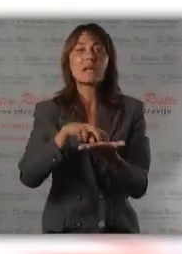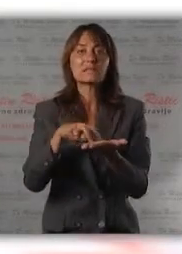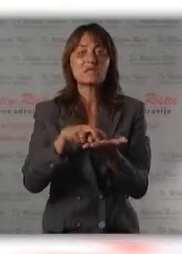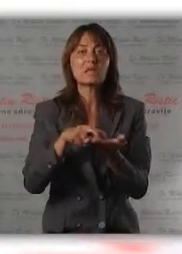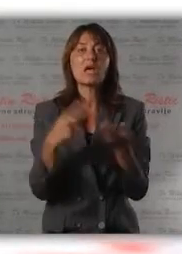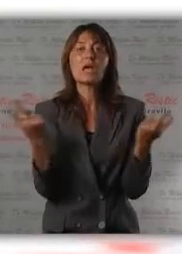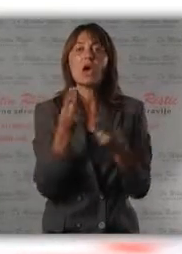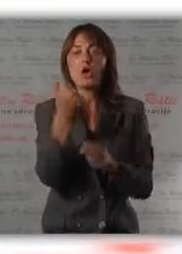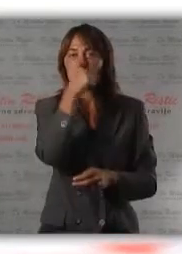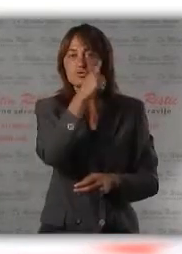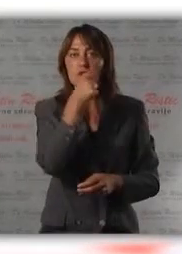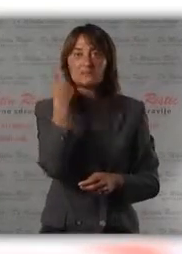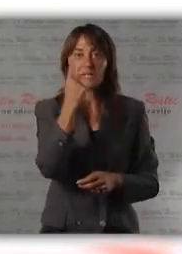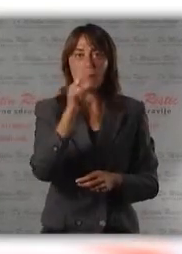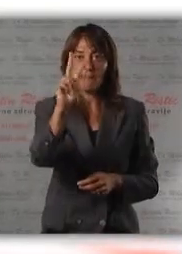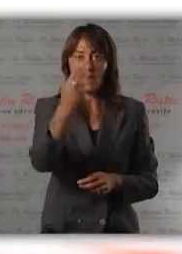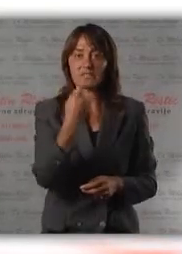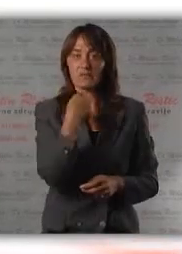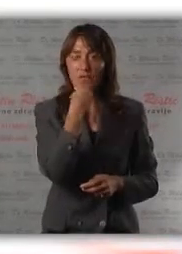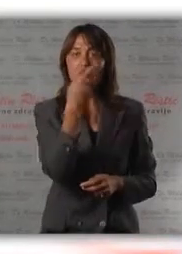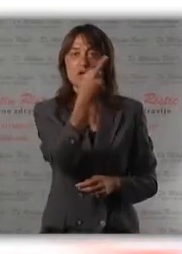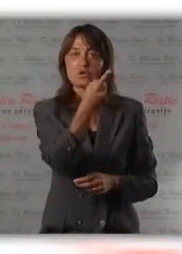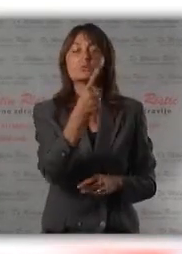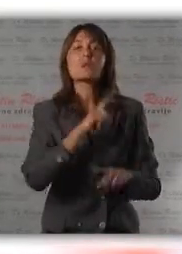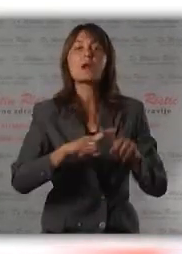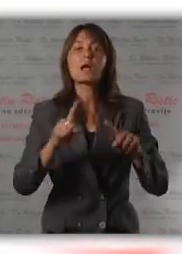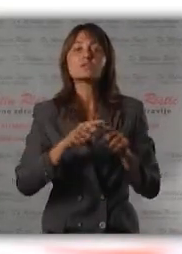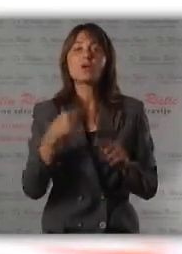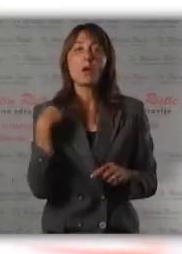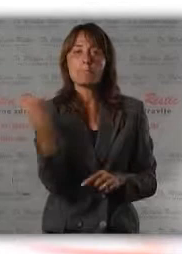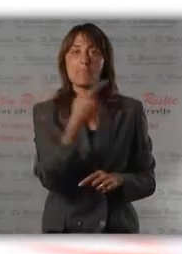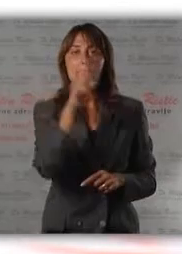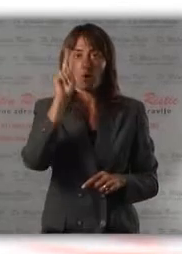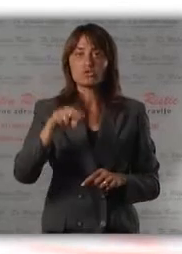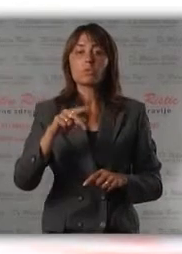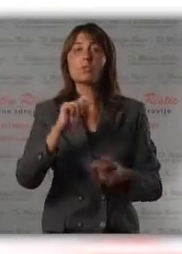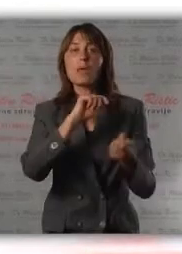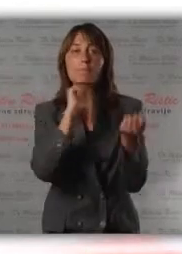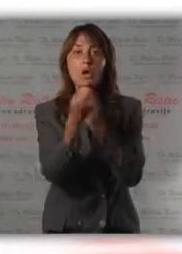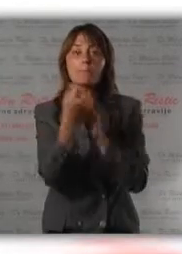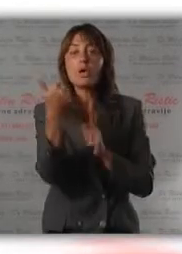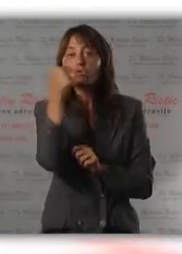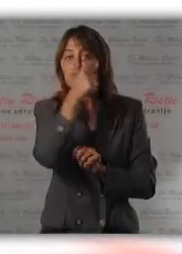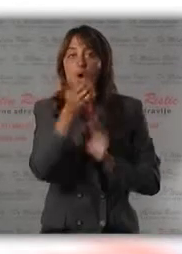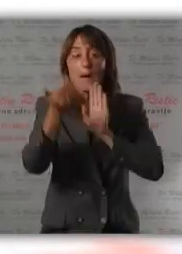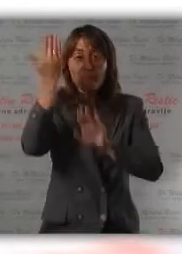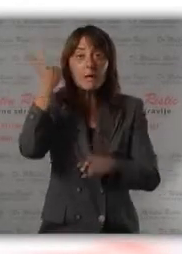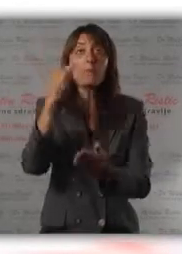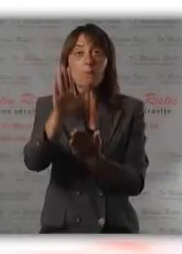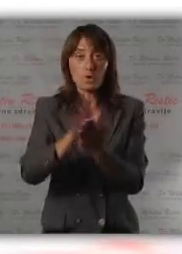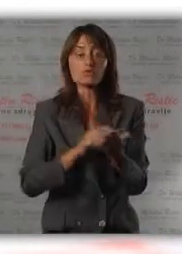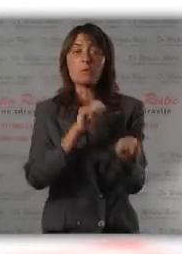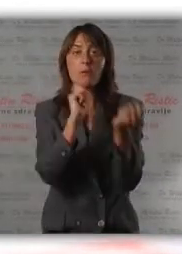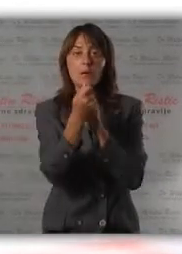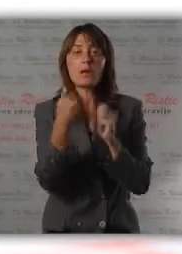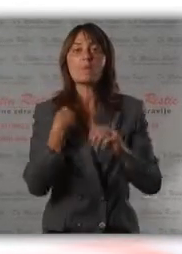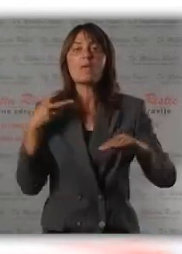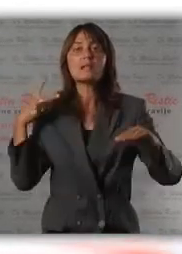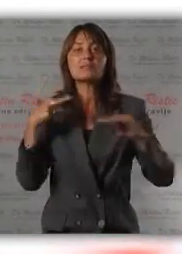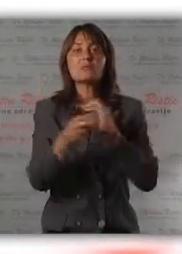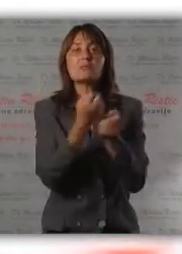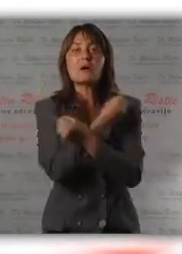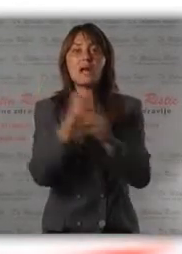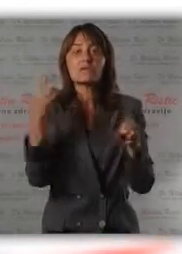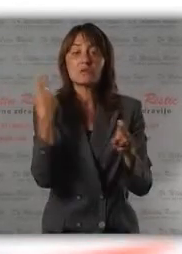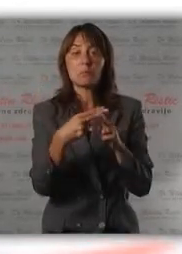faktore rizika. Kao što i sam naziv kaže, to su faktori koje mi možemo da promenimo i što ranije počnemo da ih menjamo,